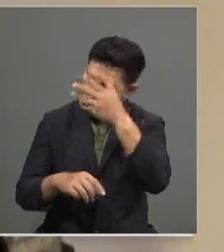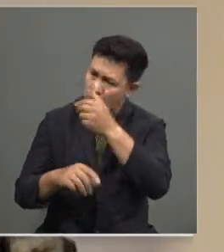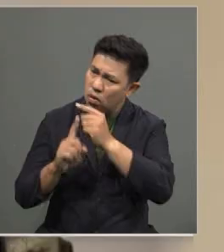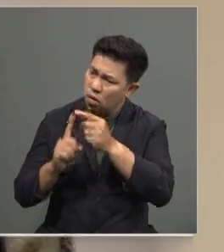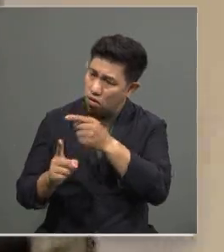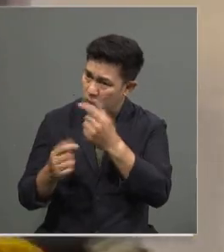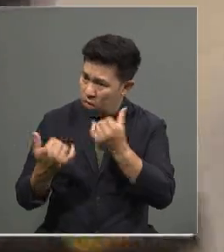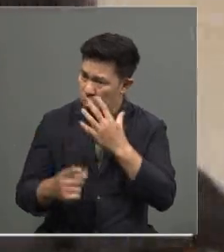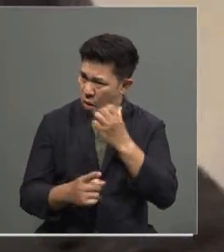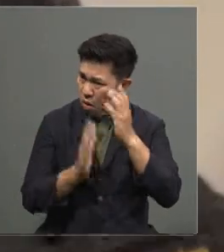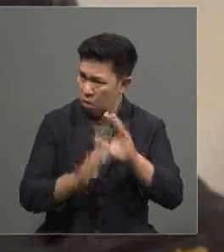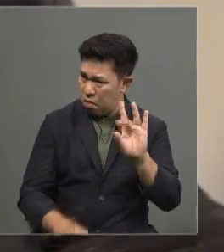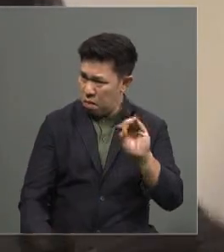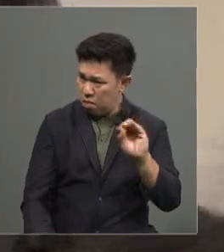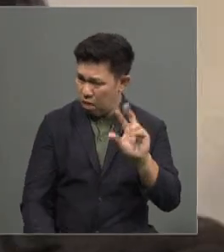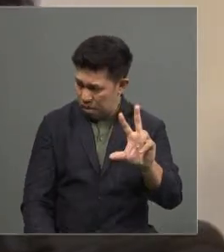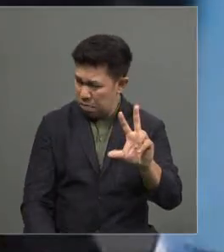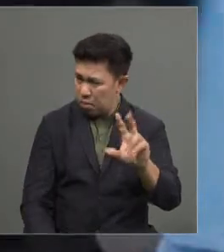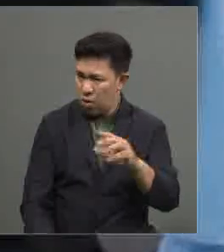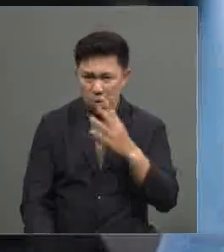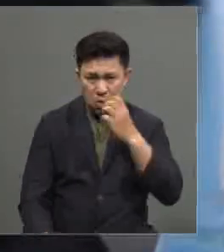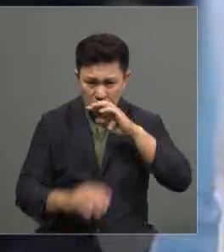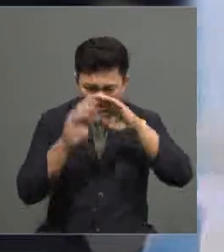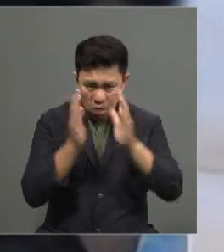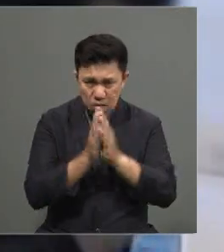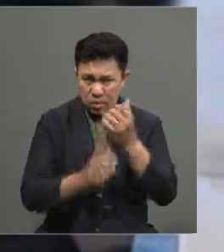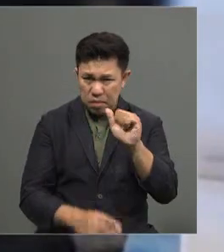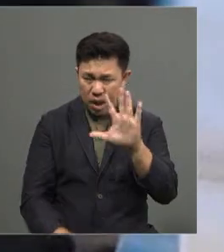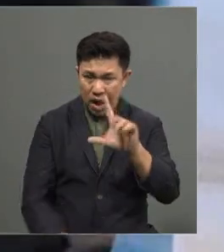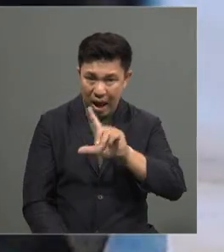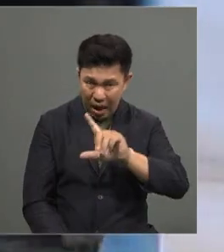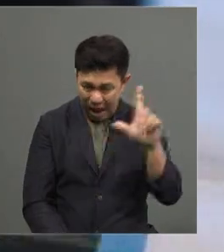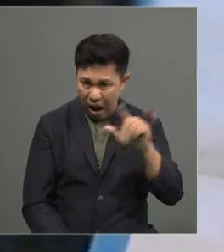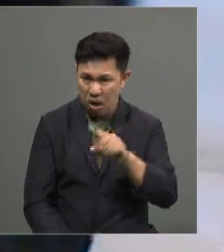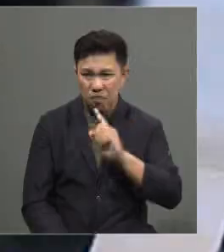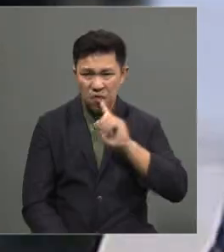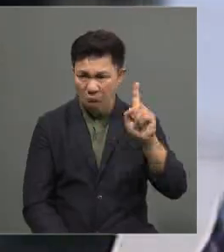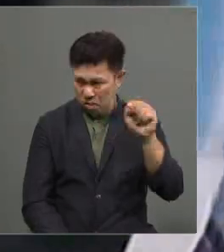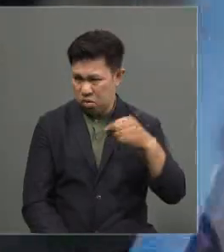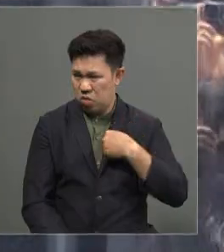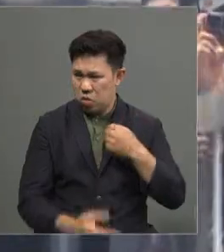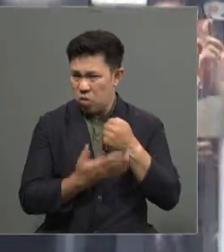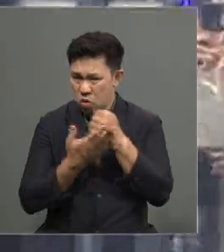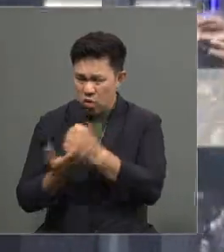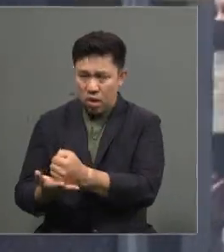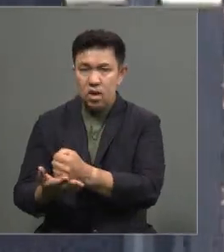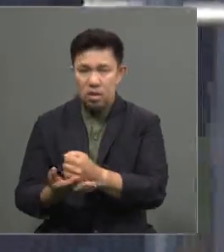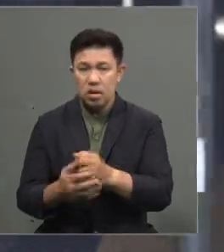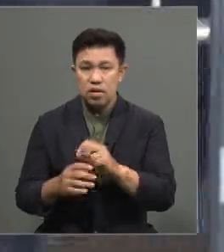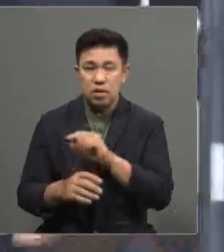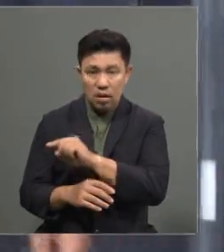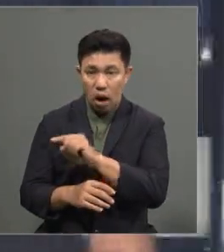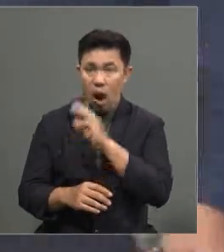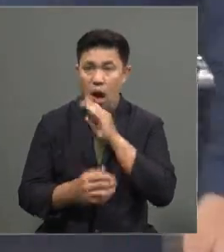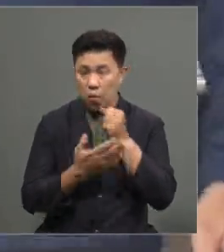านี่ตอนนี้มีผู้เสียหาย83คนแล้วนะยอดเสียหาย15ล้านบาทแล้วมาร้องให้คุณกฤตอนงค์เนี่ยทำเคสนี้ซึ่งถ้าท